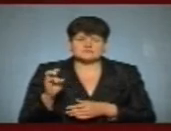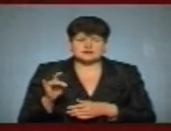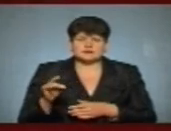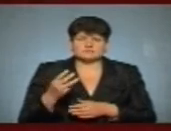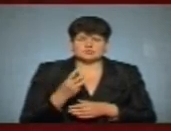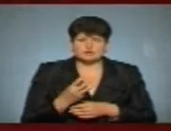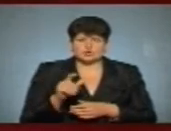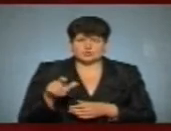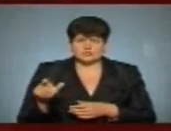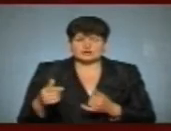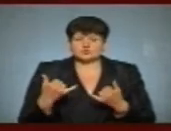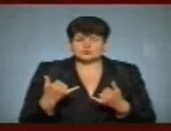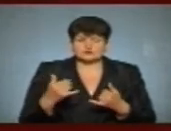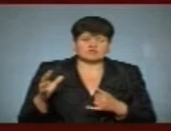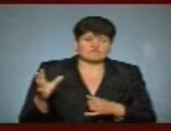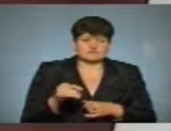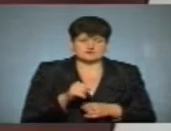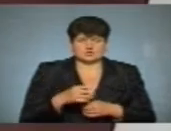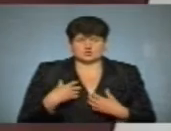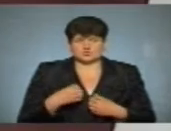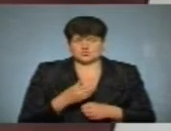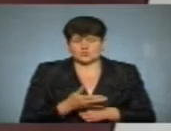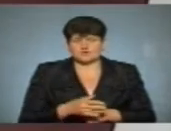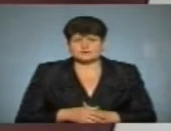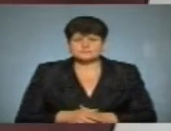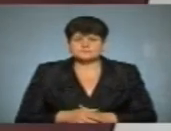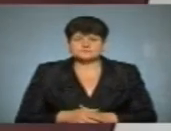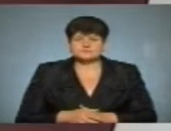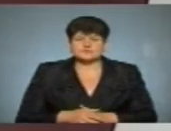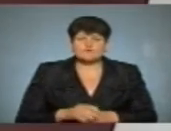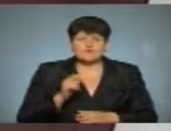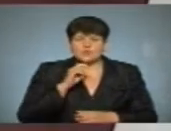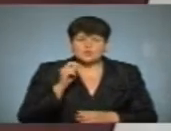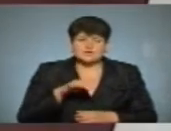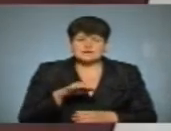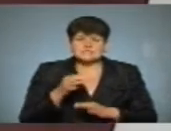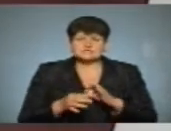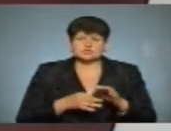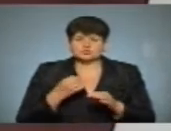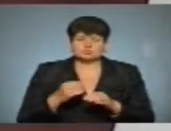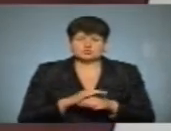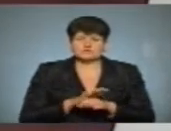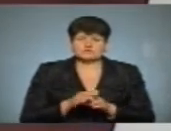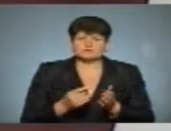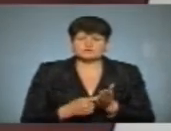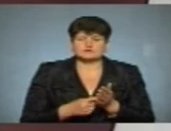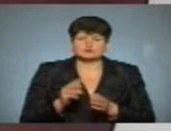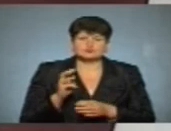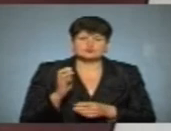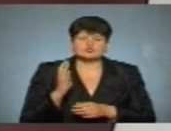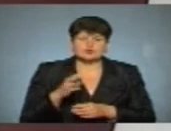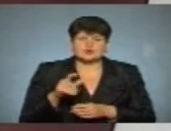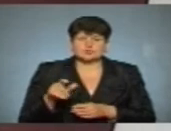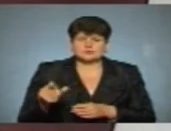троє людей. На сьогодні усі вони здорові, каже Володимир Паничев. В Україні за добу коронавірус підтвердили у 340